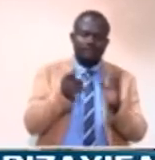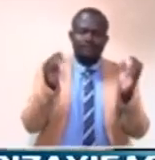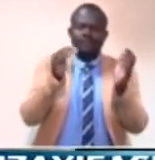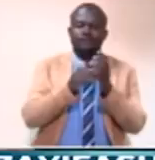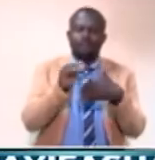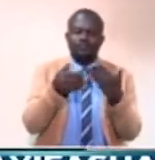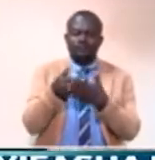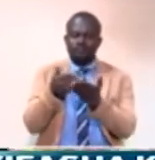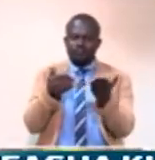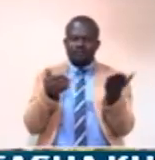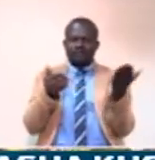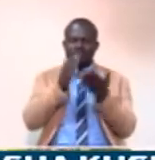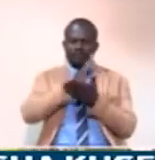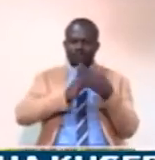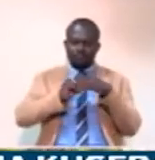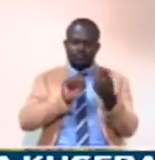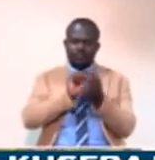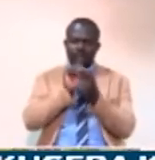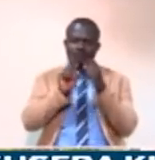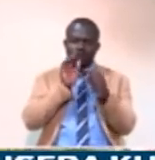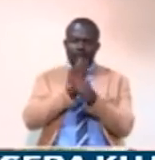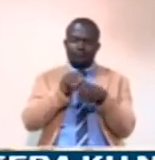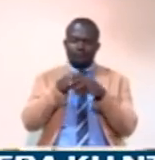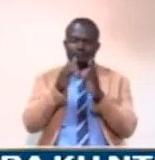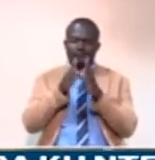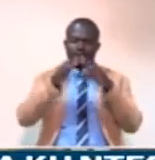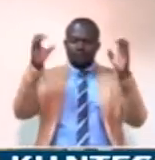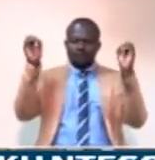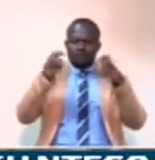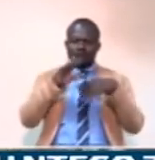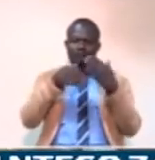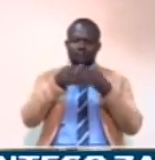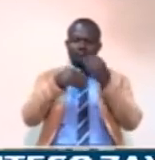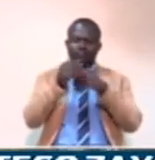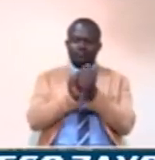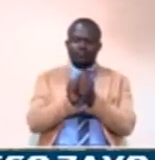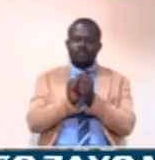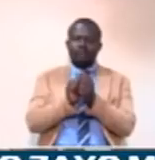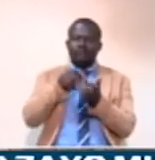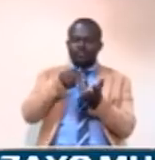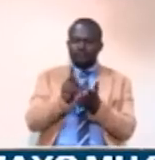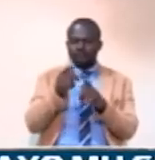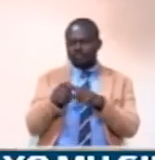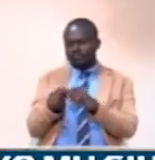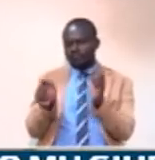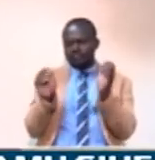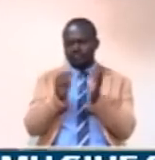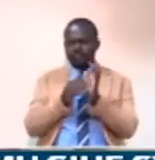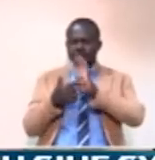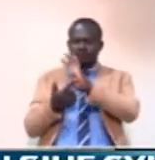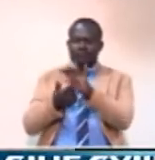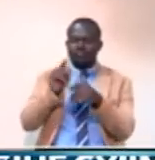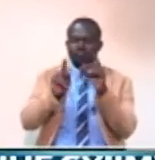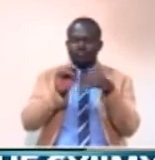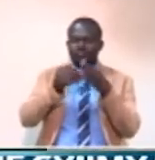ariko nanone, hamwe mu hahurira abantu benshi mu mujyi wa Kigali, haba ku masoko ndetse no mu maguriro atandukanye, haracyagaragara